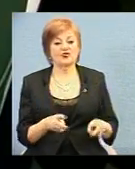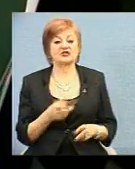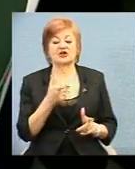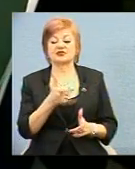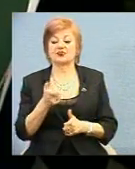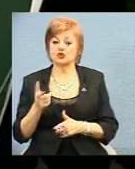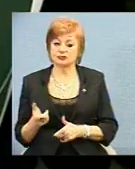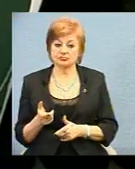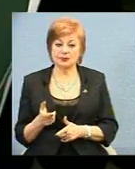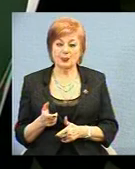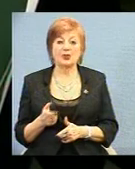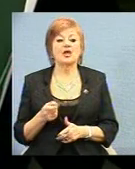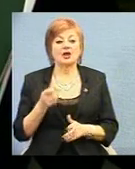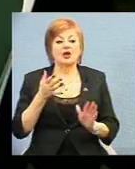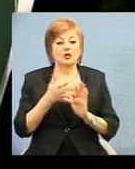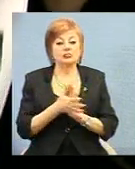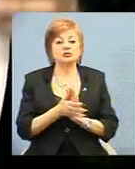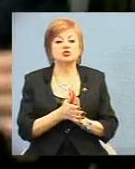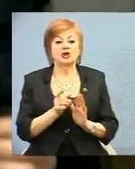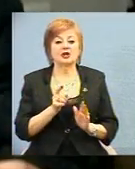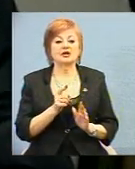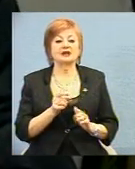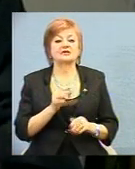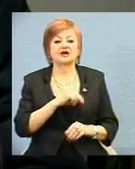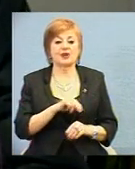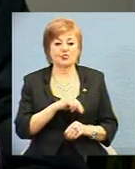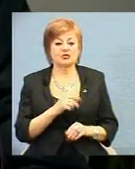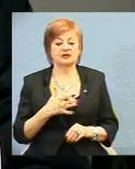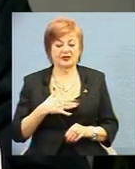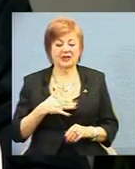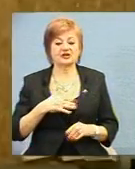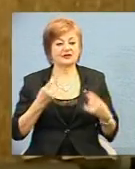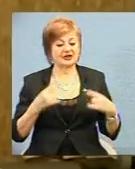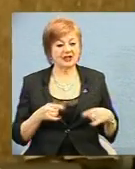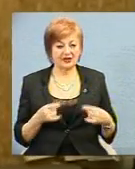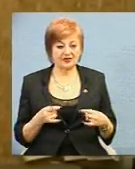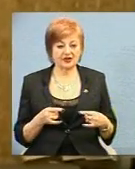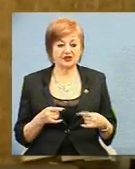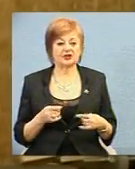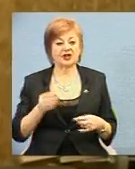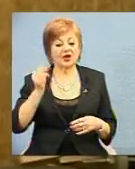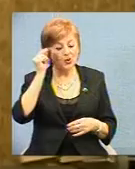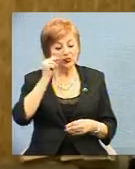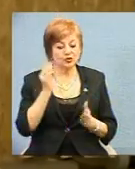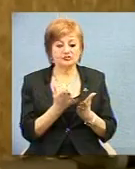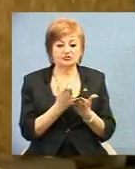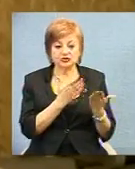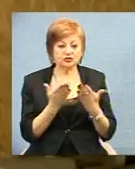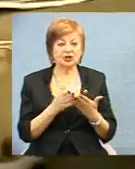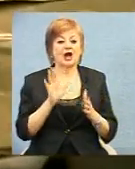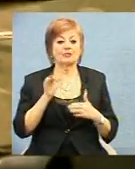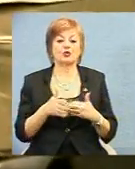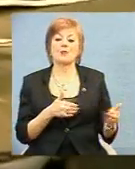люди. Опанували незайві у професії навички і співробітники Запорізької філії суспільного мовлення. Від теорії до практики. Влучнішими